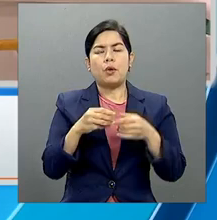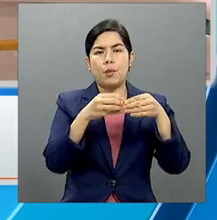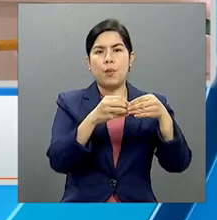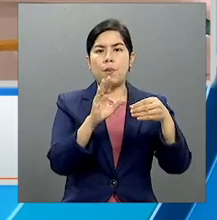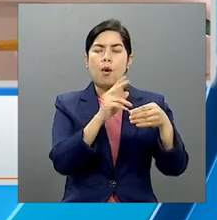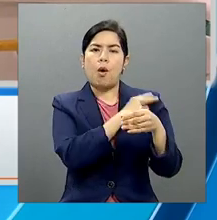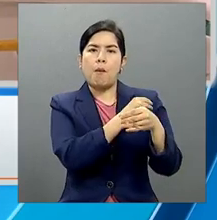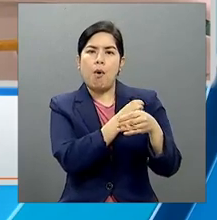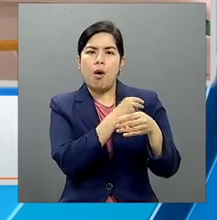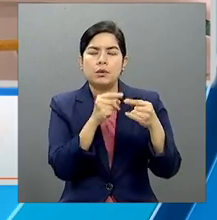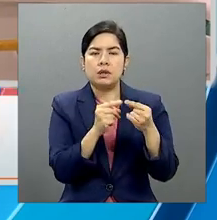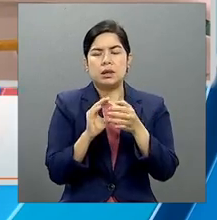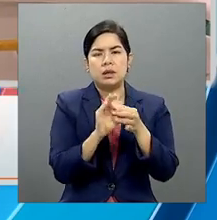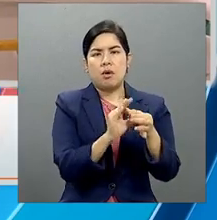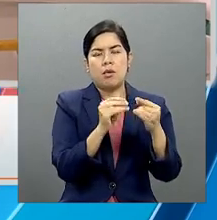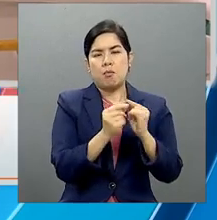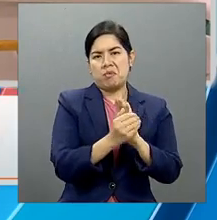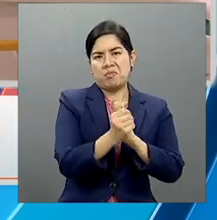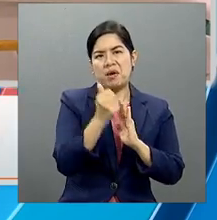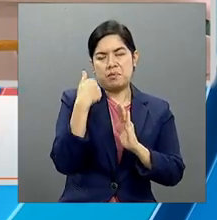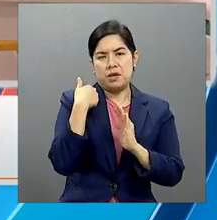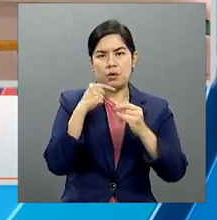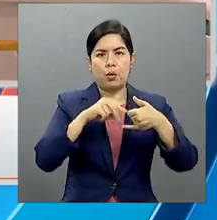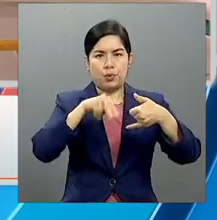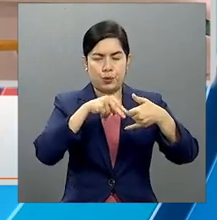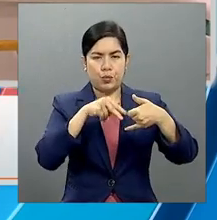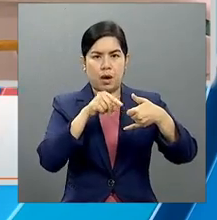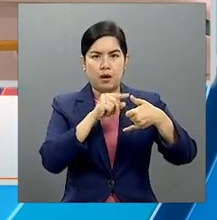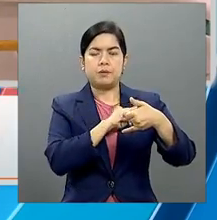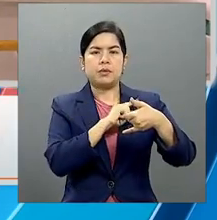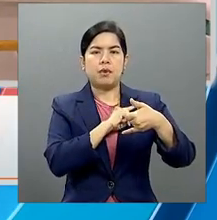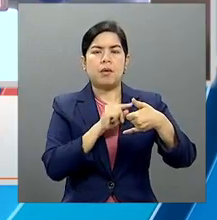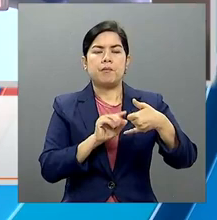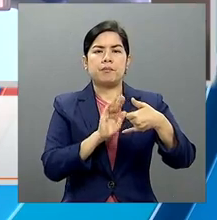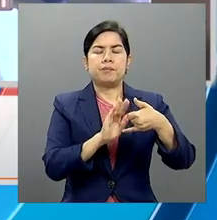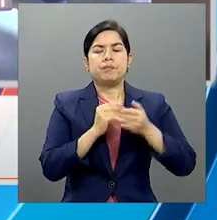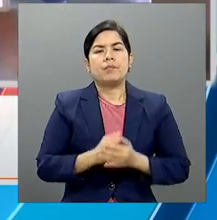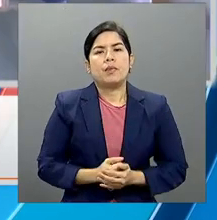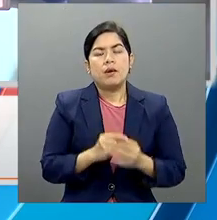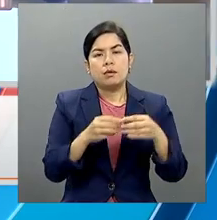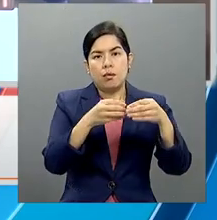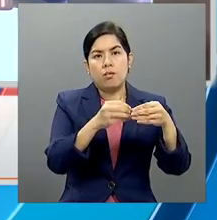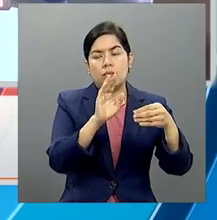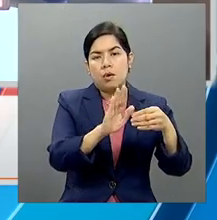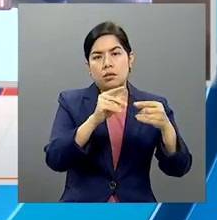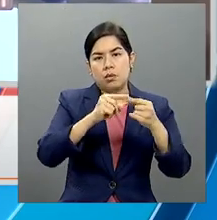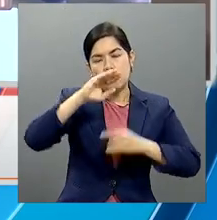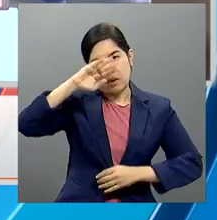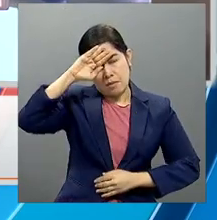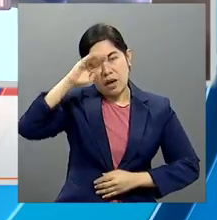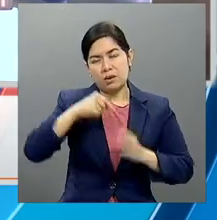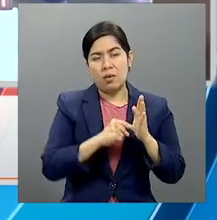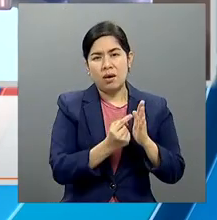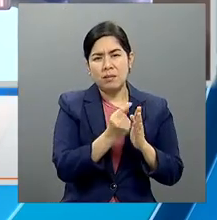คไตเนี่ยเข้ามาดูแลคนไข้ในกลุ่มนี้โดยเฉพาะเนื่องจากว่าผู้ป่วยในกลุ่มนี้เนี่ยจะยังไม่มีอาการหรือว่าอาจต้